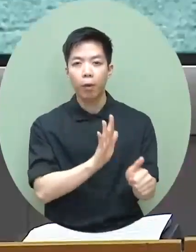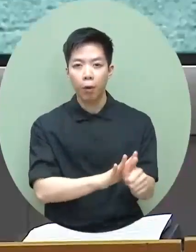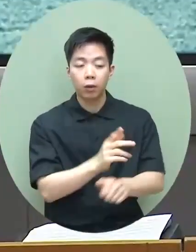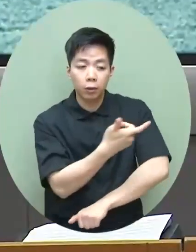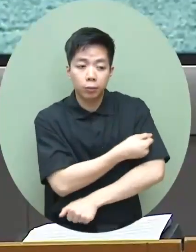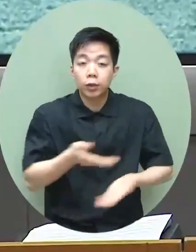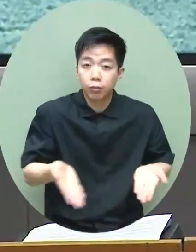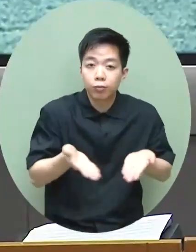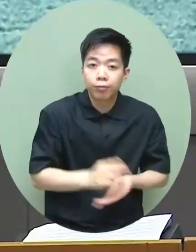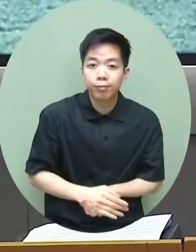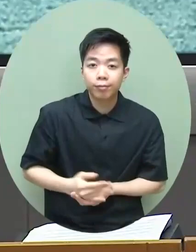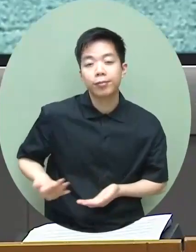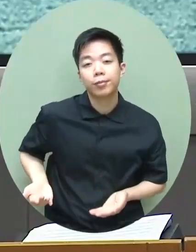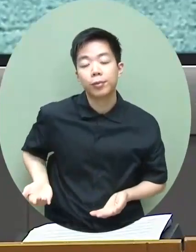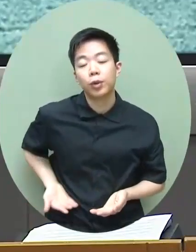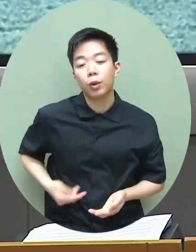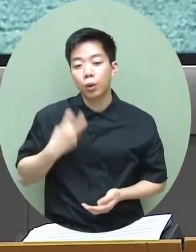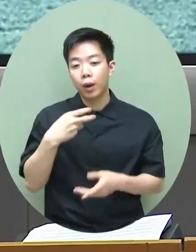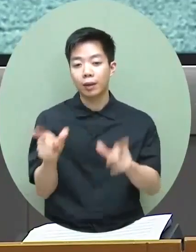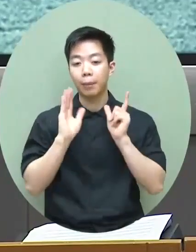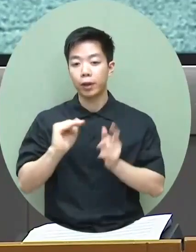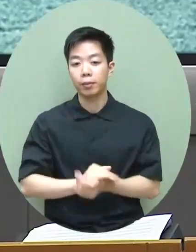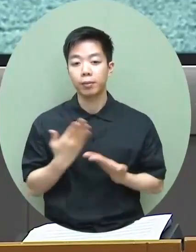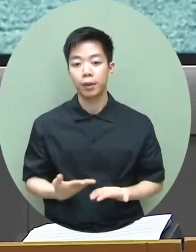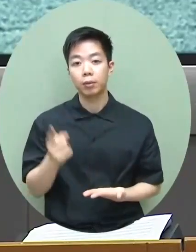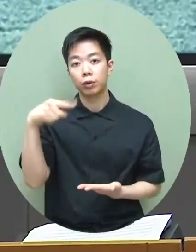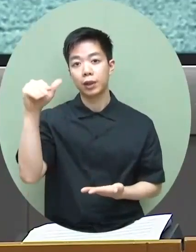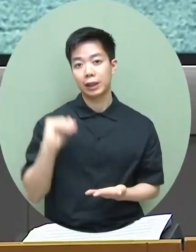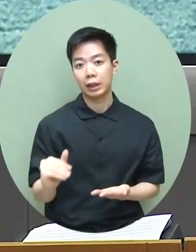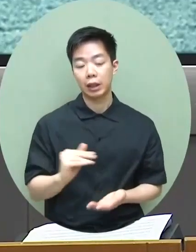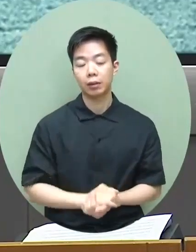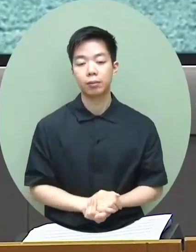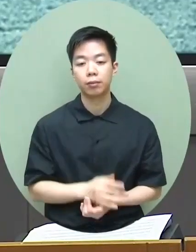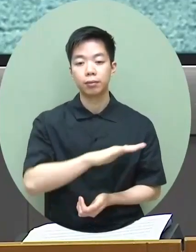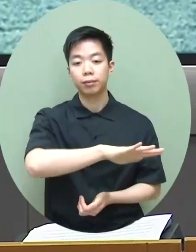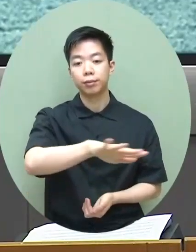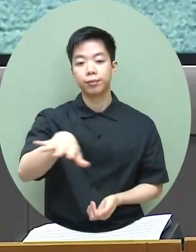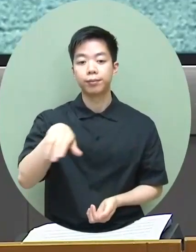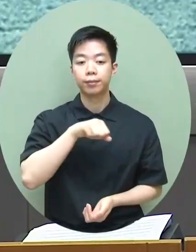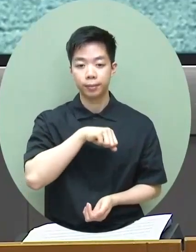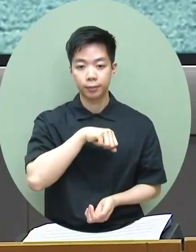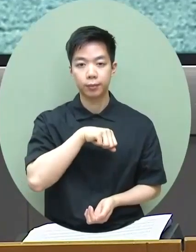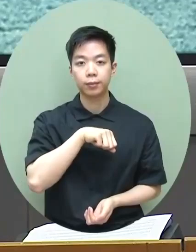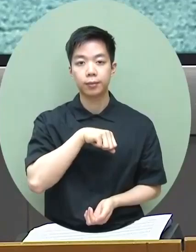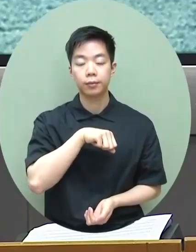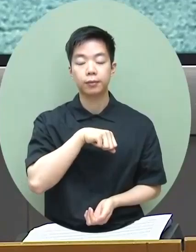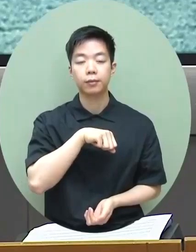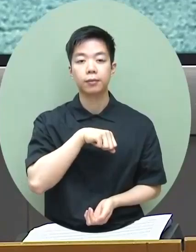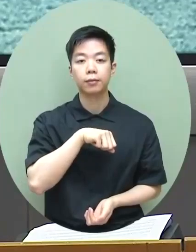这个现在是三位数字，大家还是靠这个保持这个社交距离啊，或者是那个个人卫